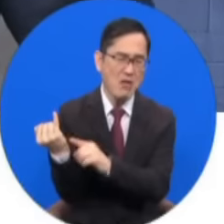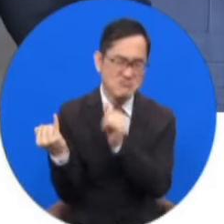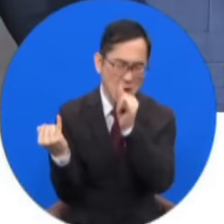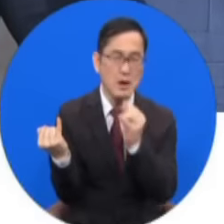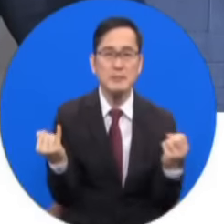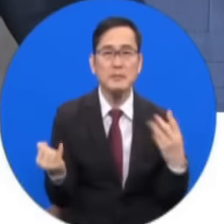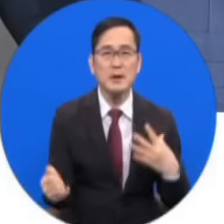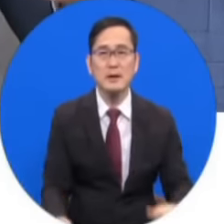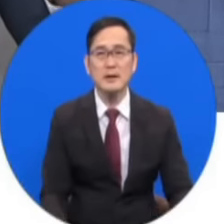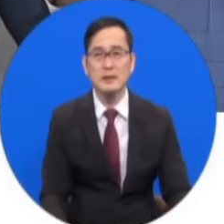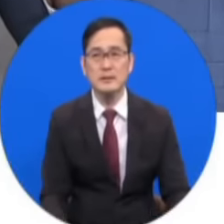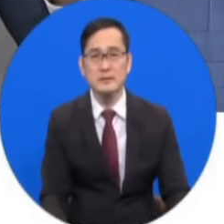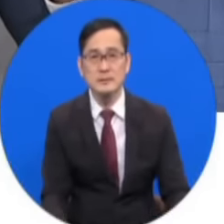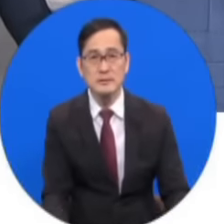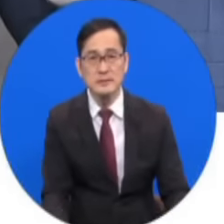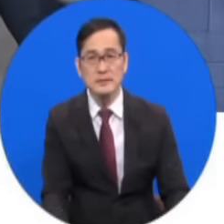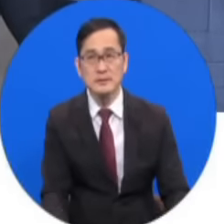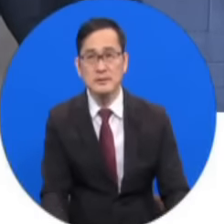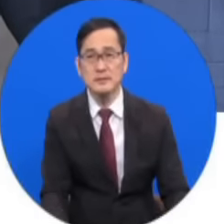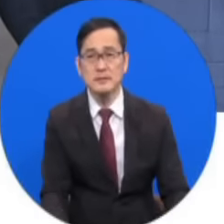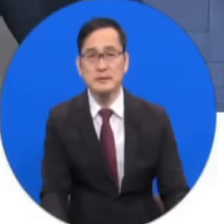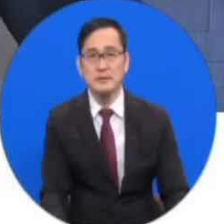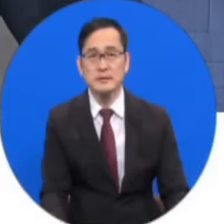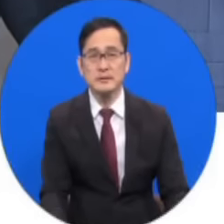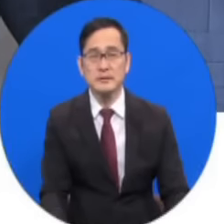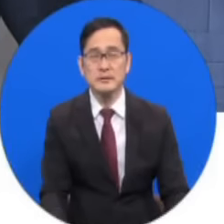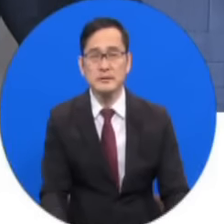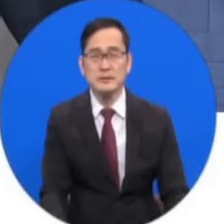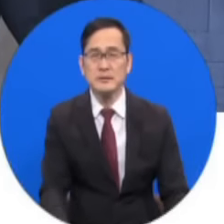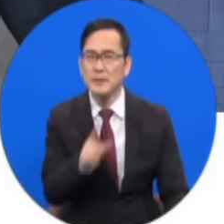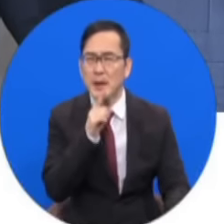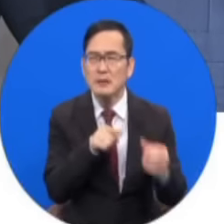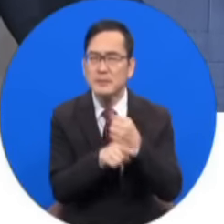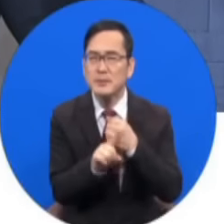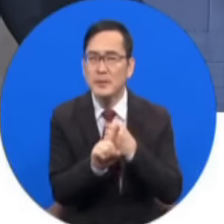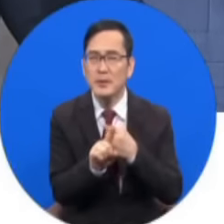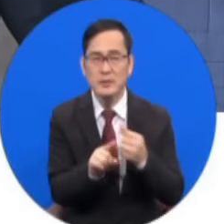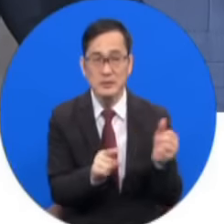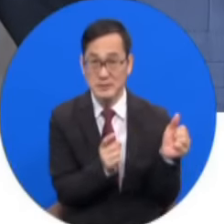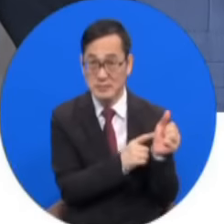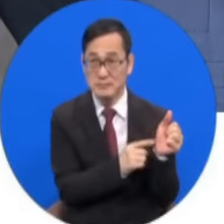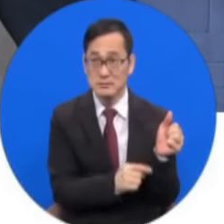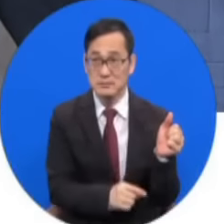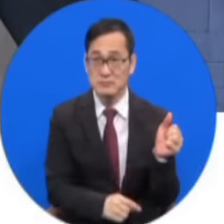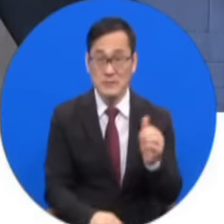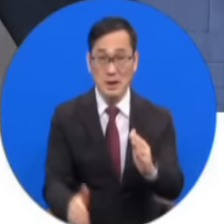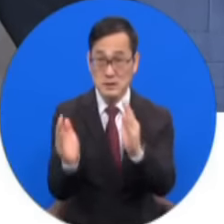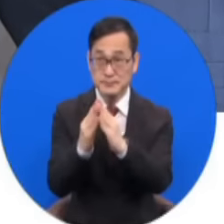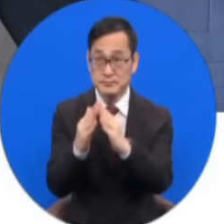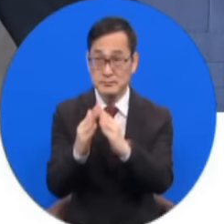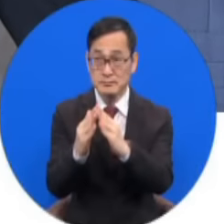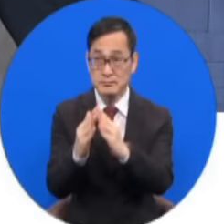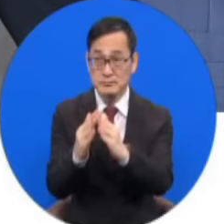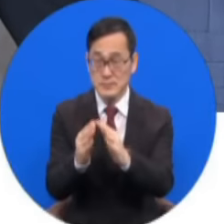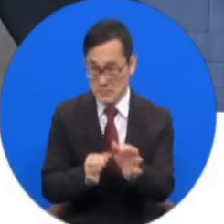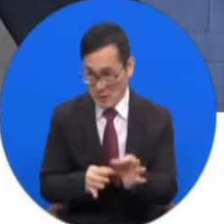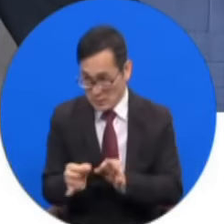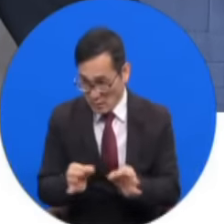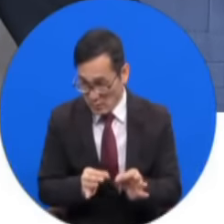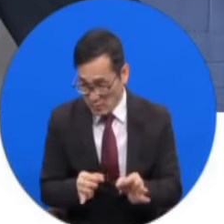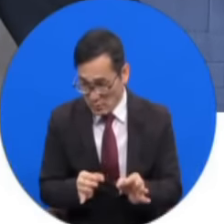신부가 인터뷰를 했는데 네네 이렇다 얘기는 송기인 신부가 어 그 집을 영업을